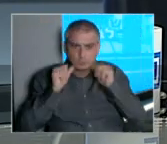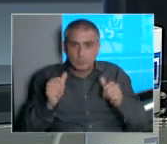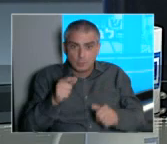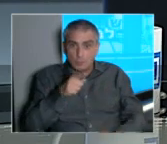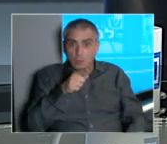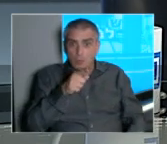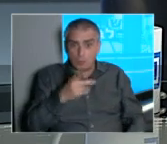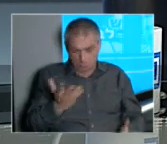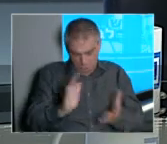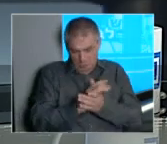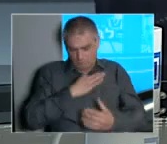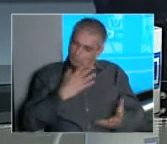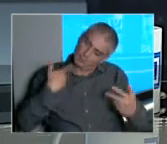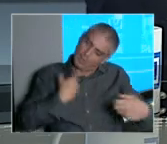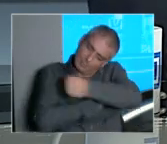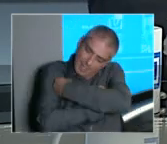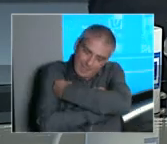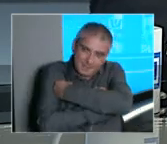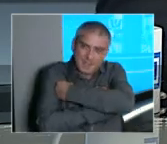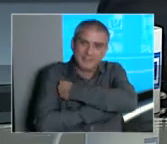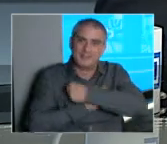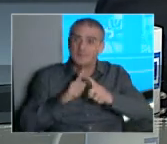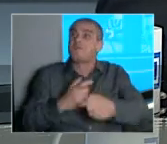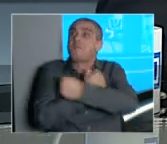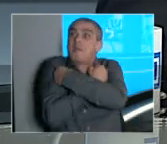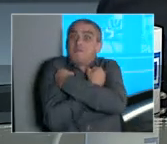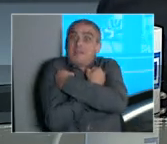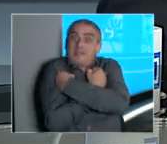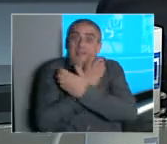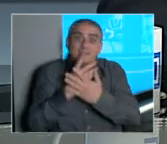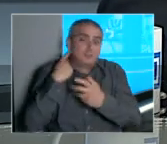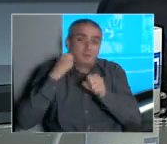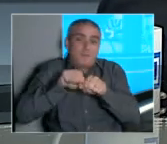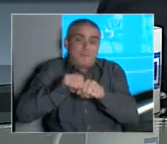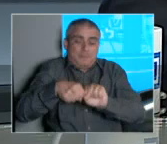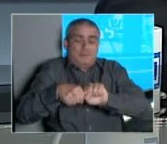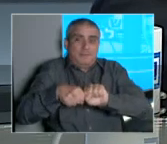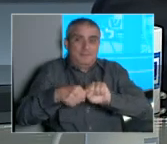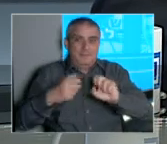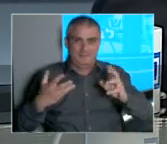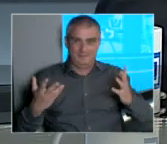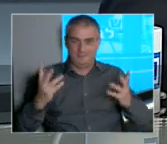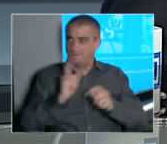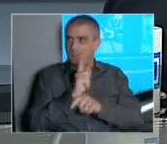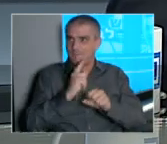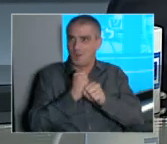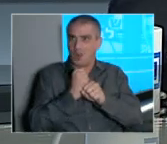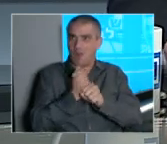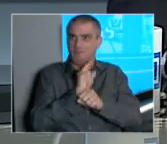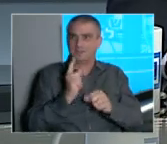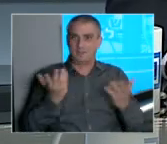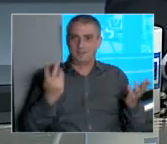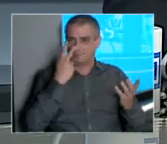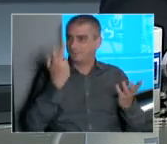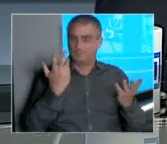מה הוא? חבר שלנו, בוא נחבק אותו. כן, יש פה הם איזשהו... מחבקים אותו כל כך חזק, עד שבנוקדים שומעים את הקנק. אבל בינתיים זה לא עובד. אתה